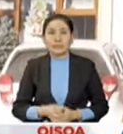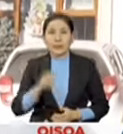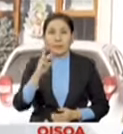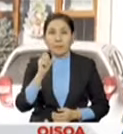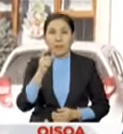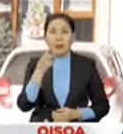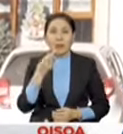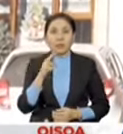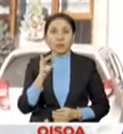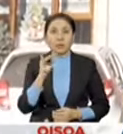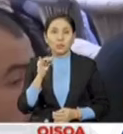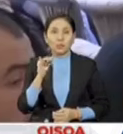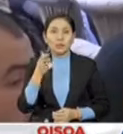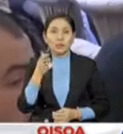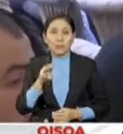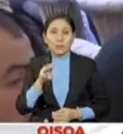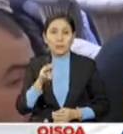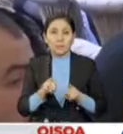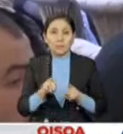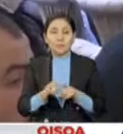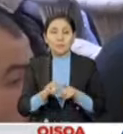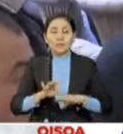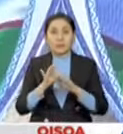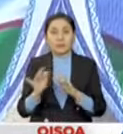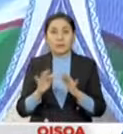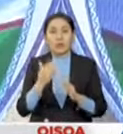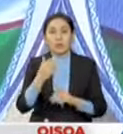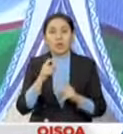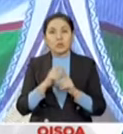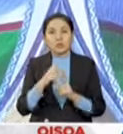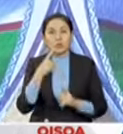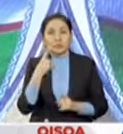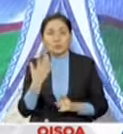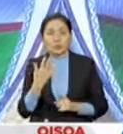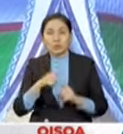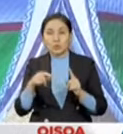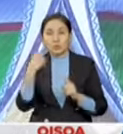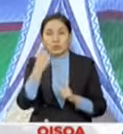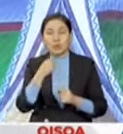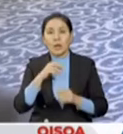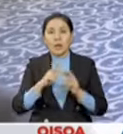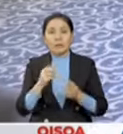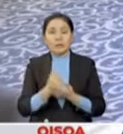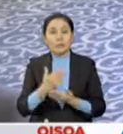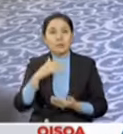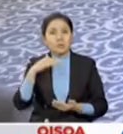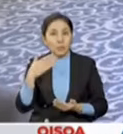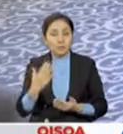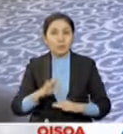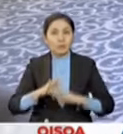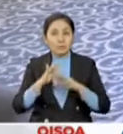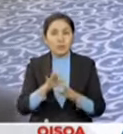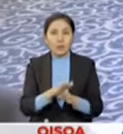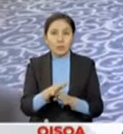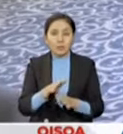Mahallada du-du gap bu keng qamrovli ma'naviy ma'rifiy tadbir. Unda so'zga chiqqanlar so'nggi yillarda yurtboshimiz yetakchiligida amalga